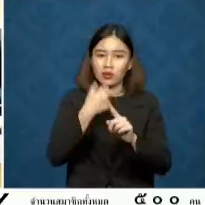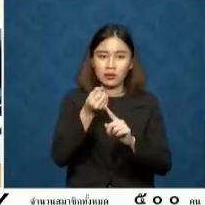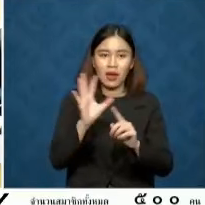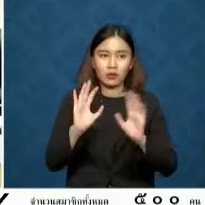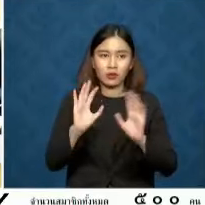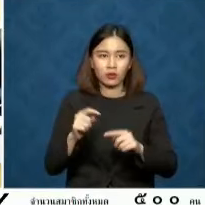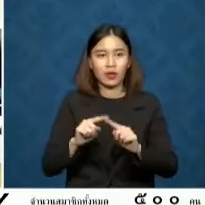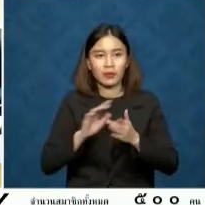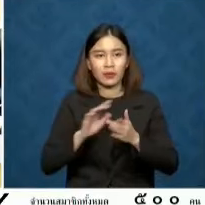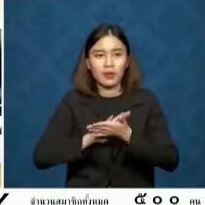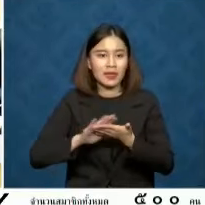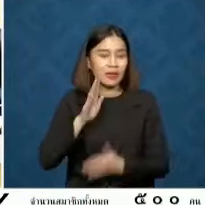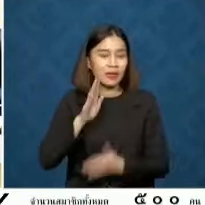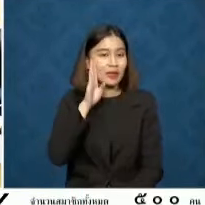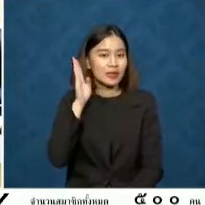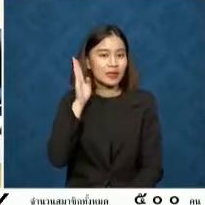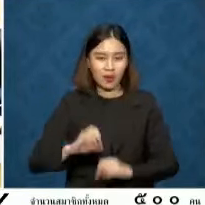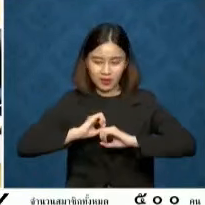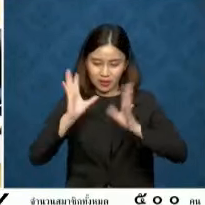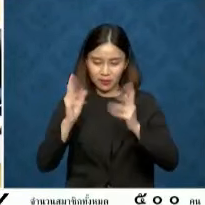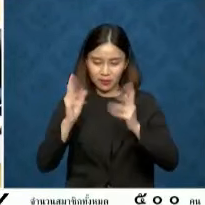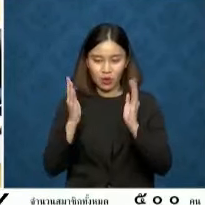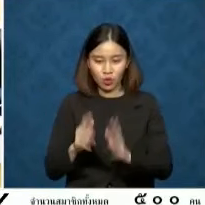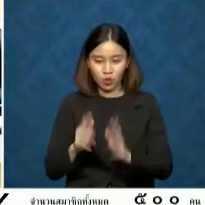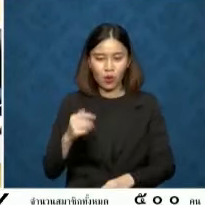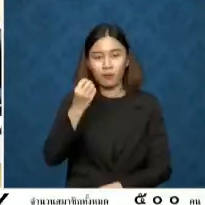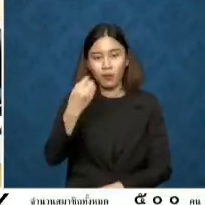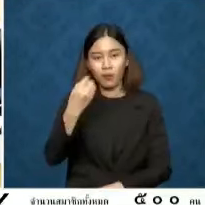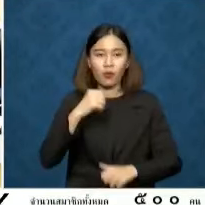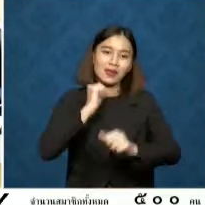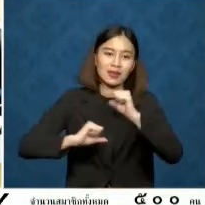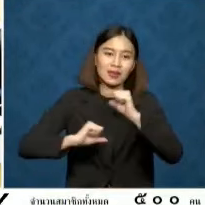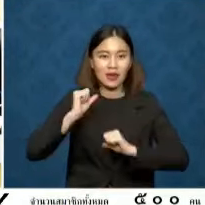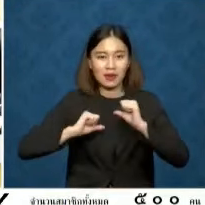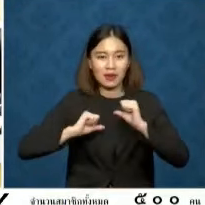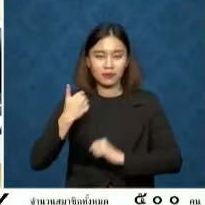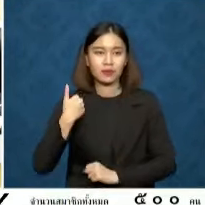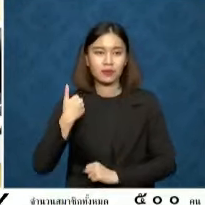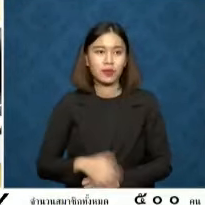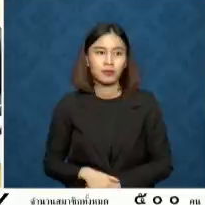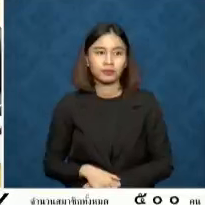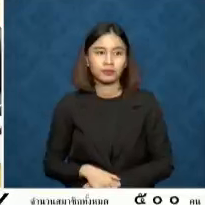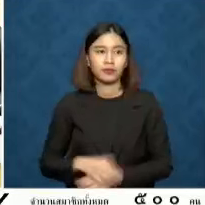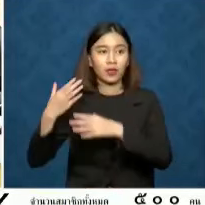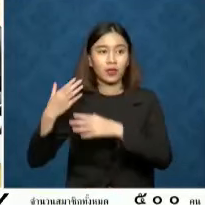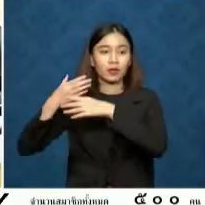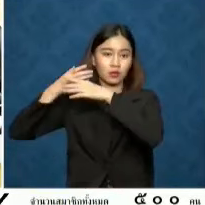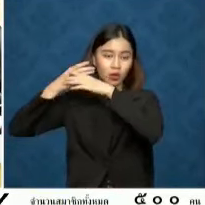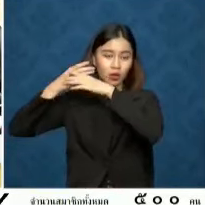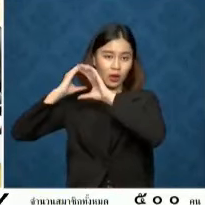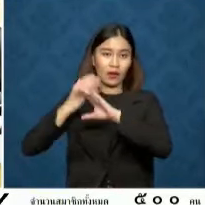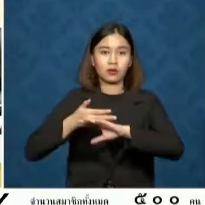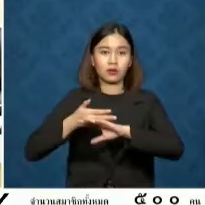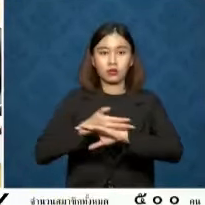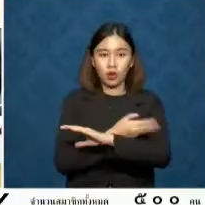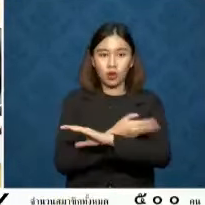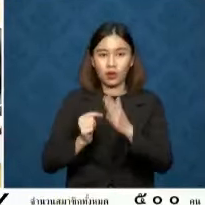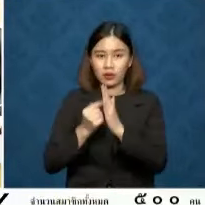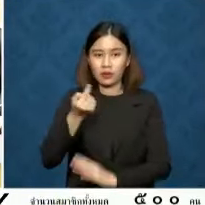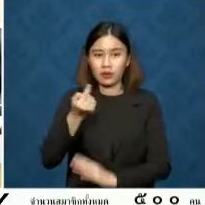ให้มันเนียนหน่อยครับอย่าให้มันประเจิดประเจ้อเดี๋ยวคนเขาจะหาว่าเล่นปาหี่ถอยไปไกลกว่านั้นนิดนึงครับก่อนที่จะเริ่มภารกิ